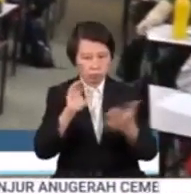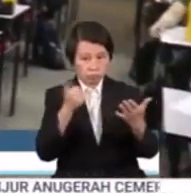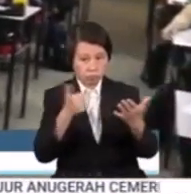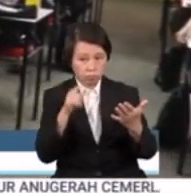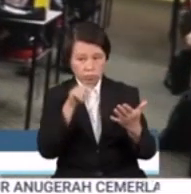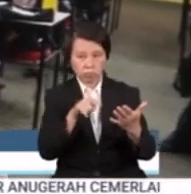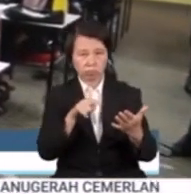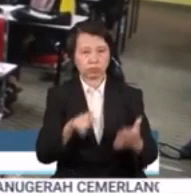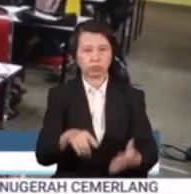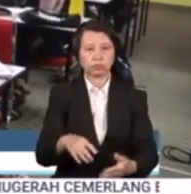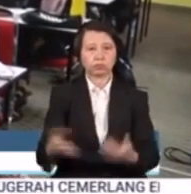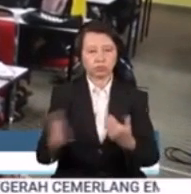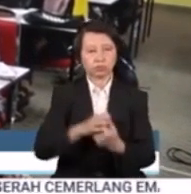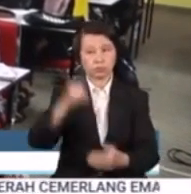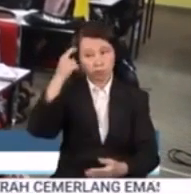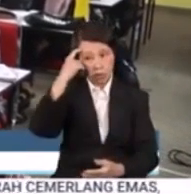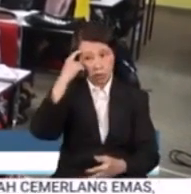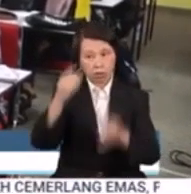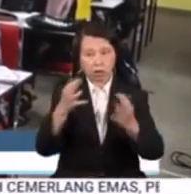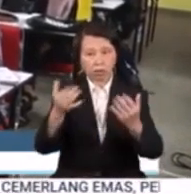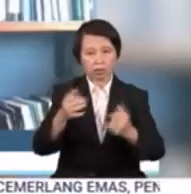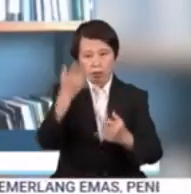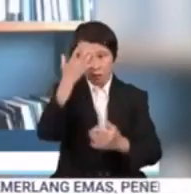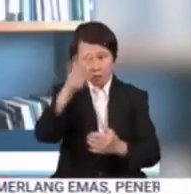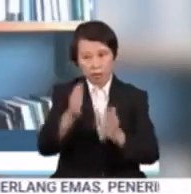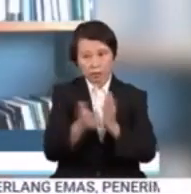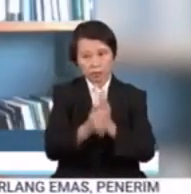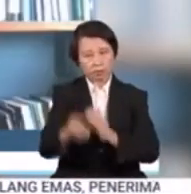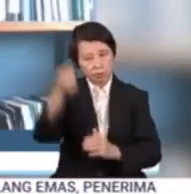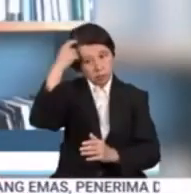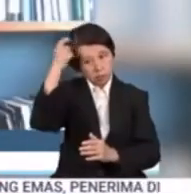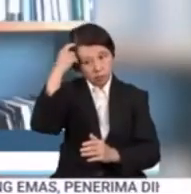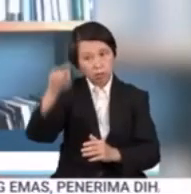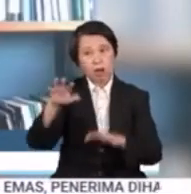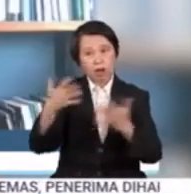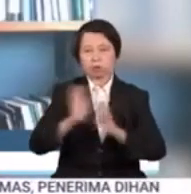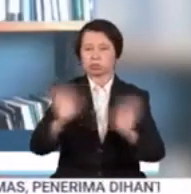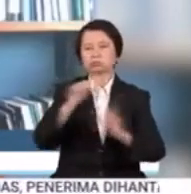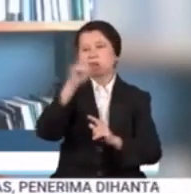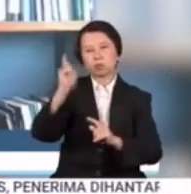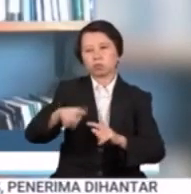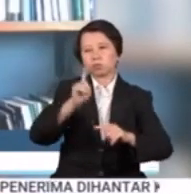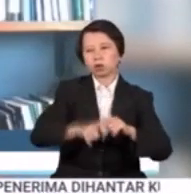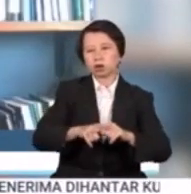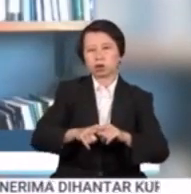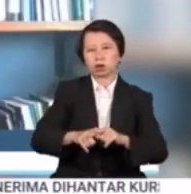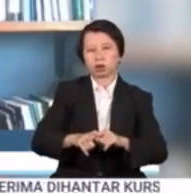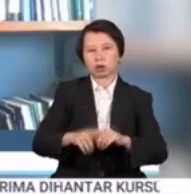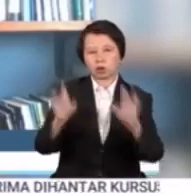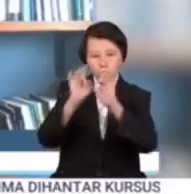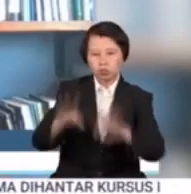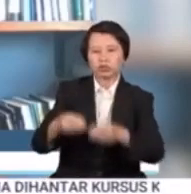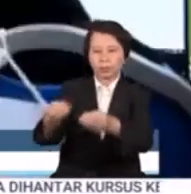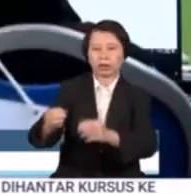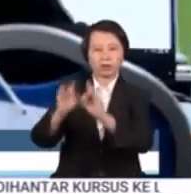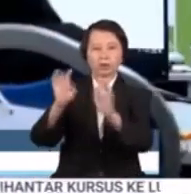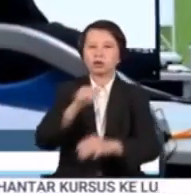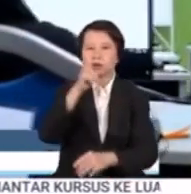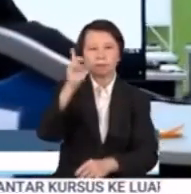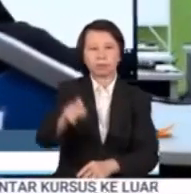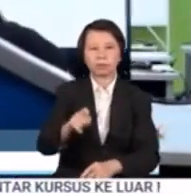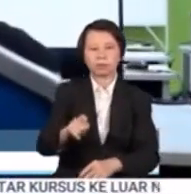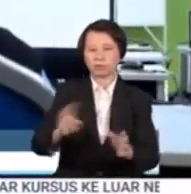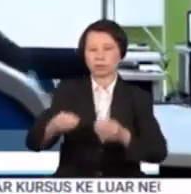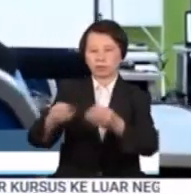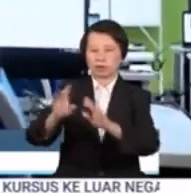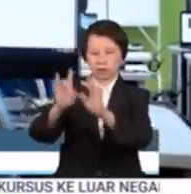critical thinking. Saya rasa kalau nak kemahiran berfikir, kita tak perlu bergantung kepada soalan ujian. Bagi saya lah, not just soalan